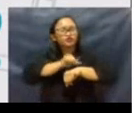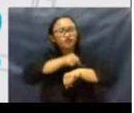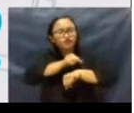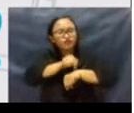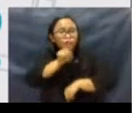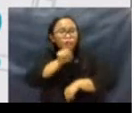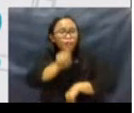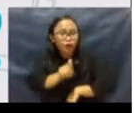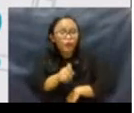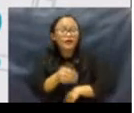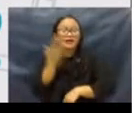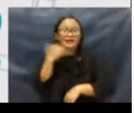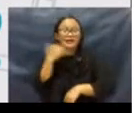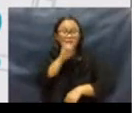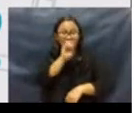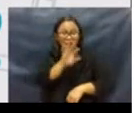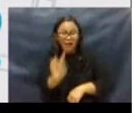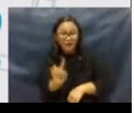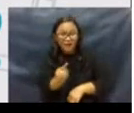bahwa